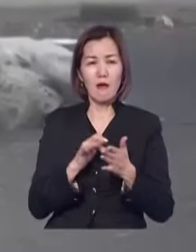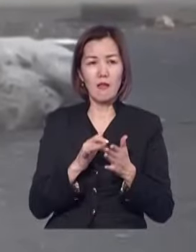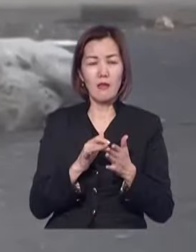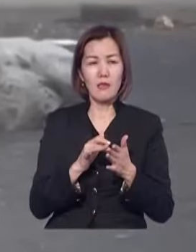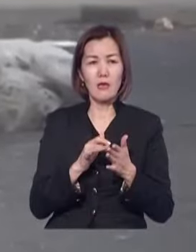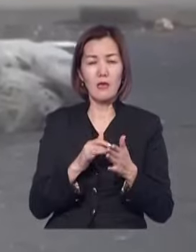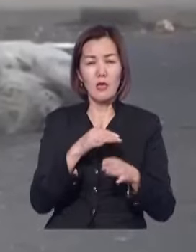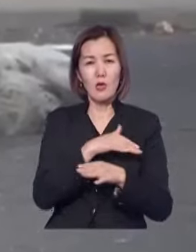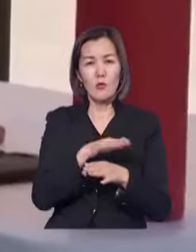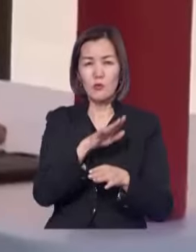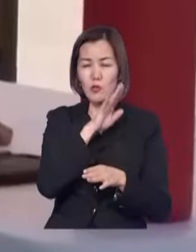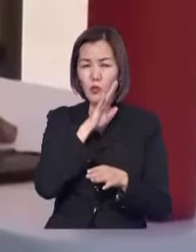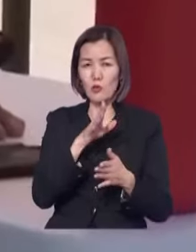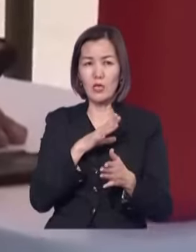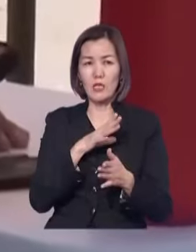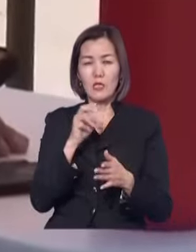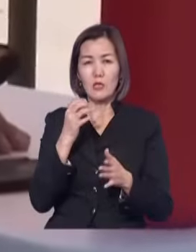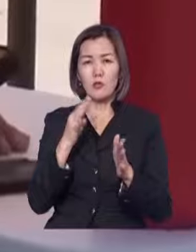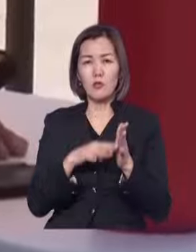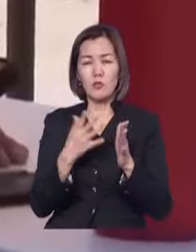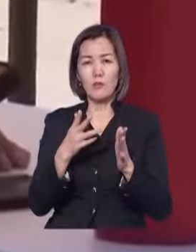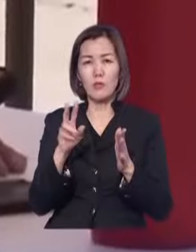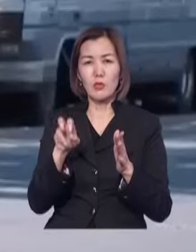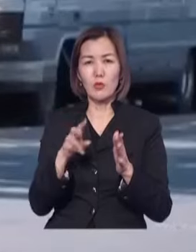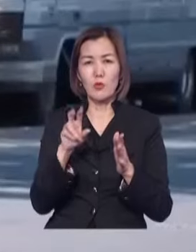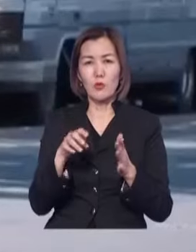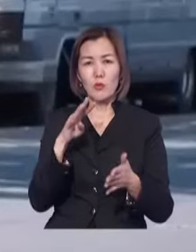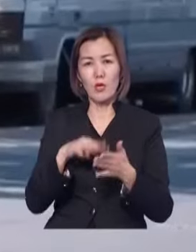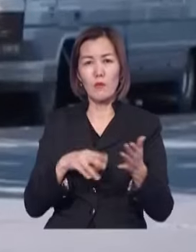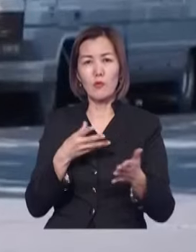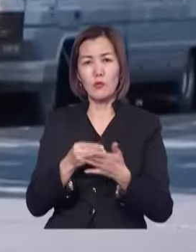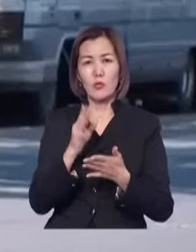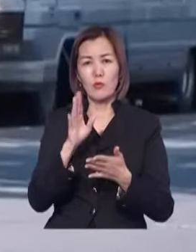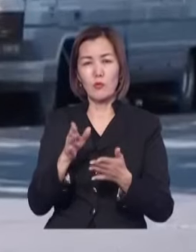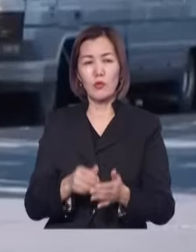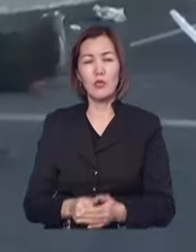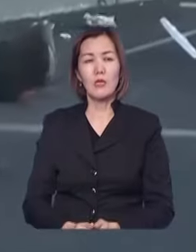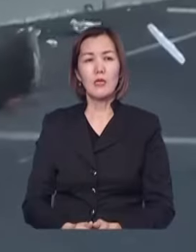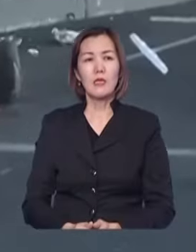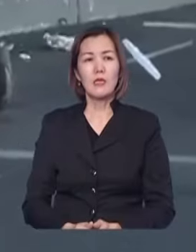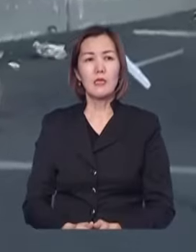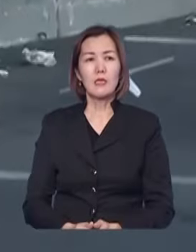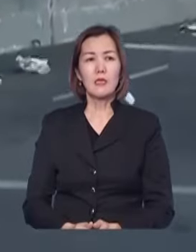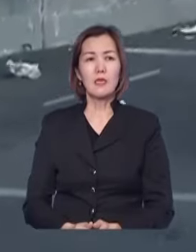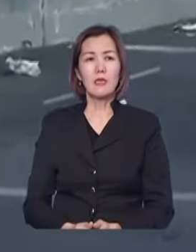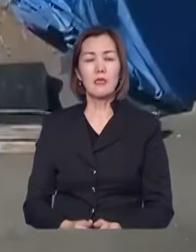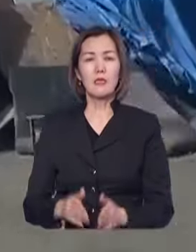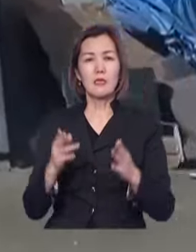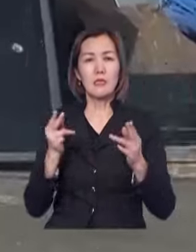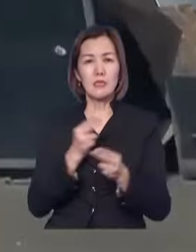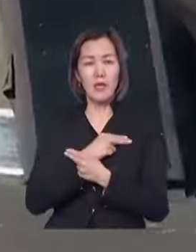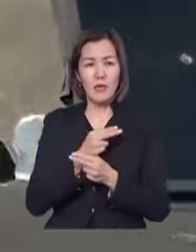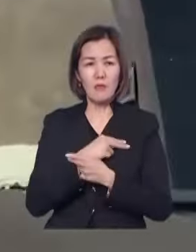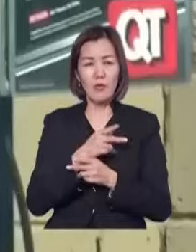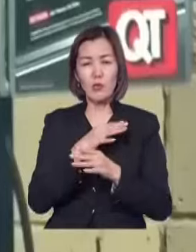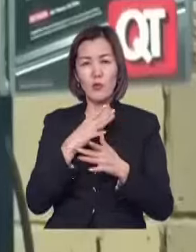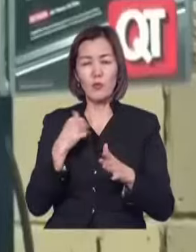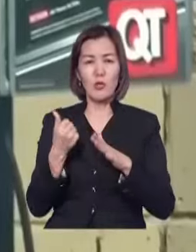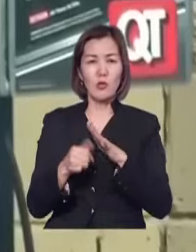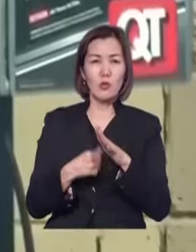қалашығында көшеде түнегендерге $295 көлемінде айыппұл салу түрткі болды. Шара қаладағы саябақтарда көбейген